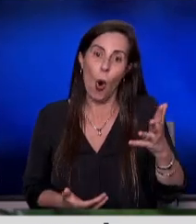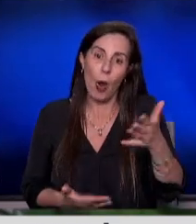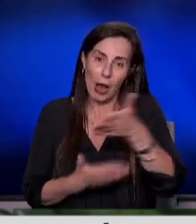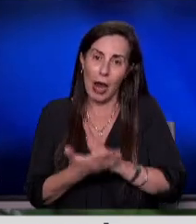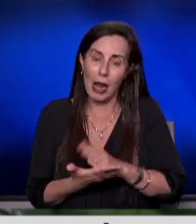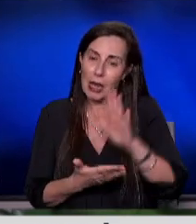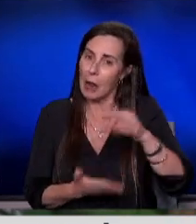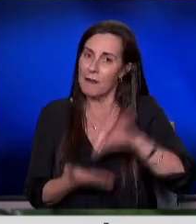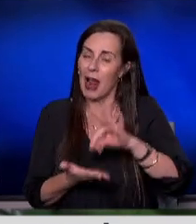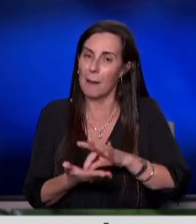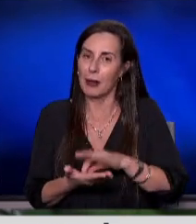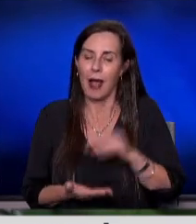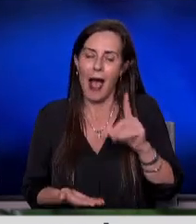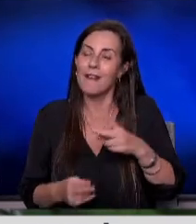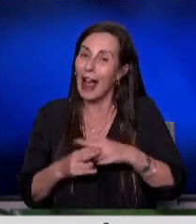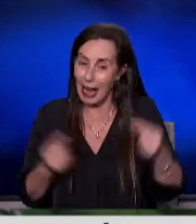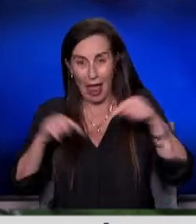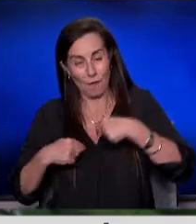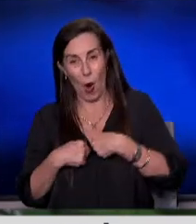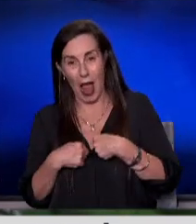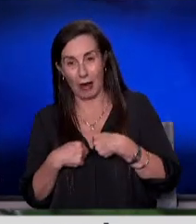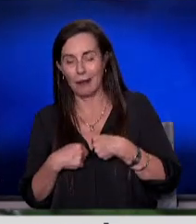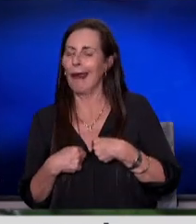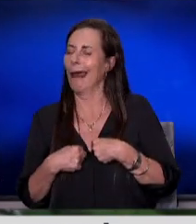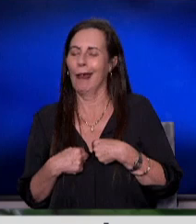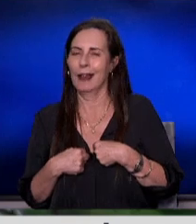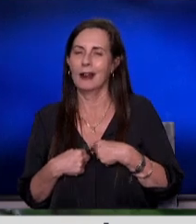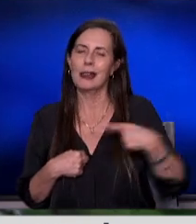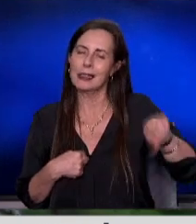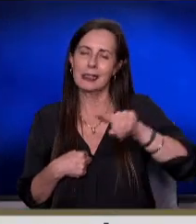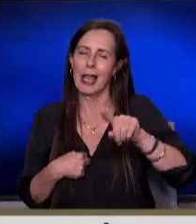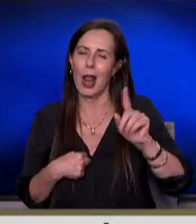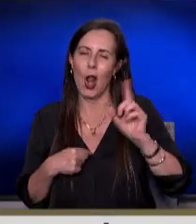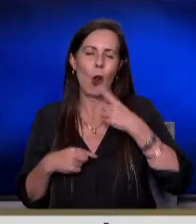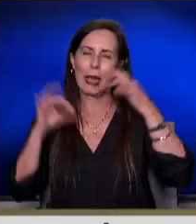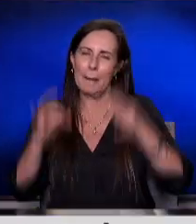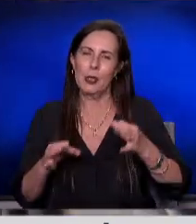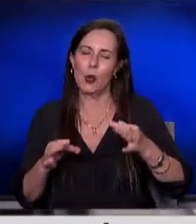בחלקה יהיה גם מפעל הפיס. אבל רק לבוא למפעל הפיס זה לשים לכולנו כסות על העיניים.